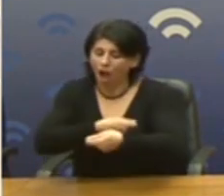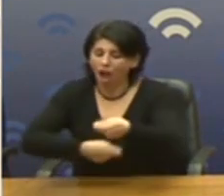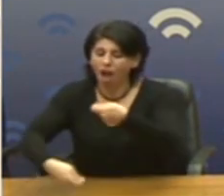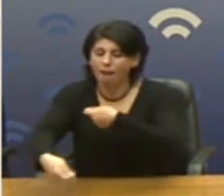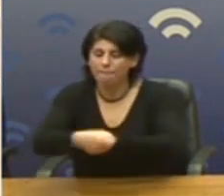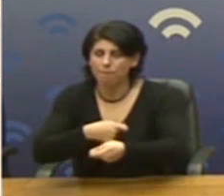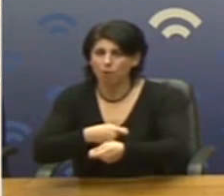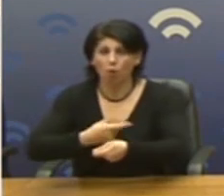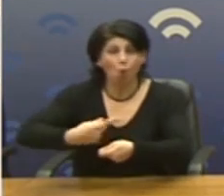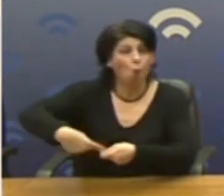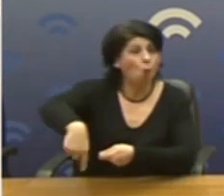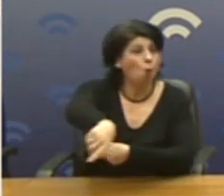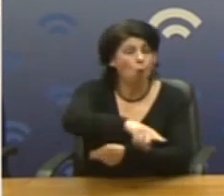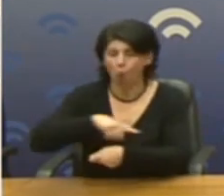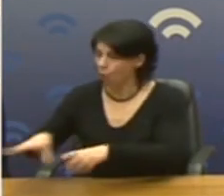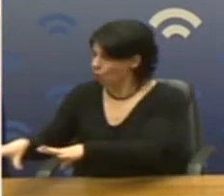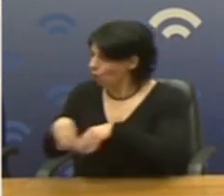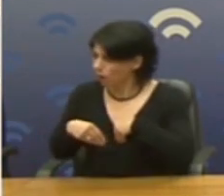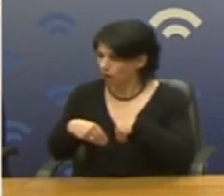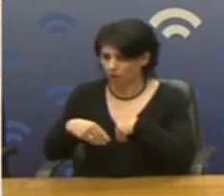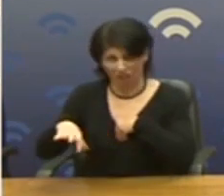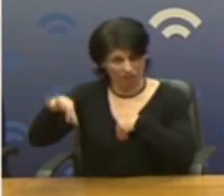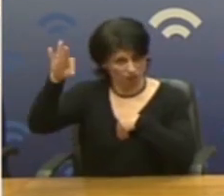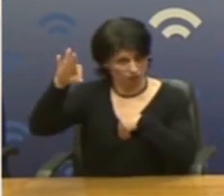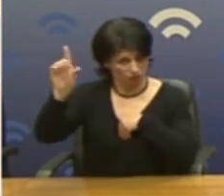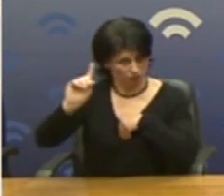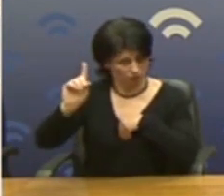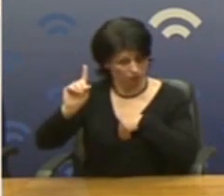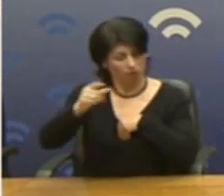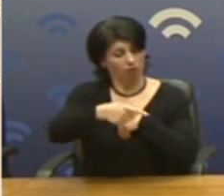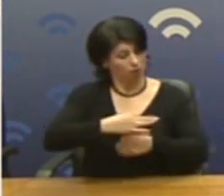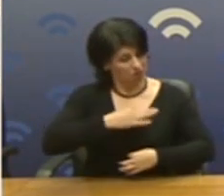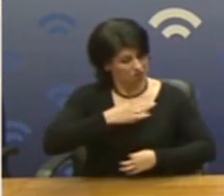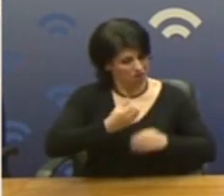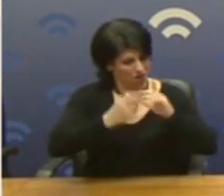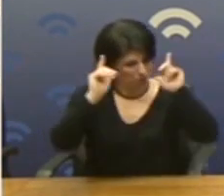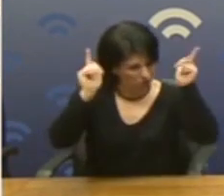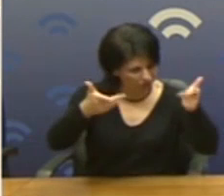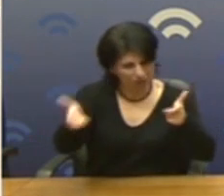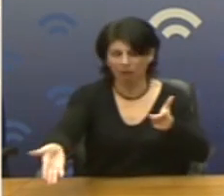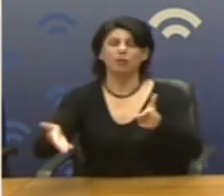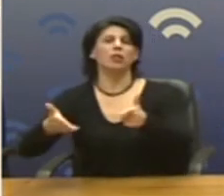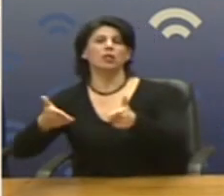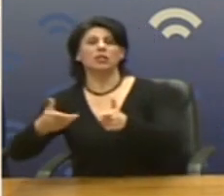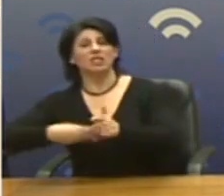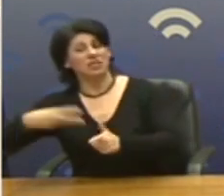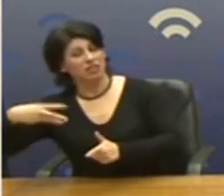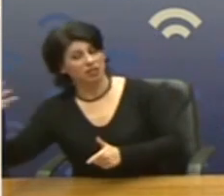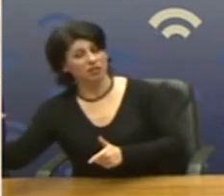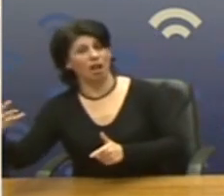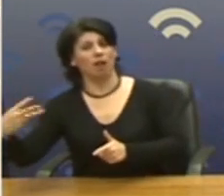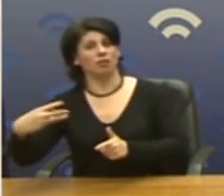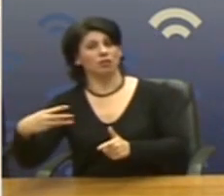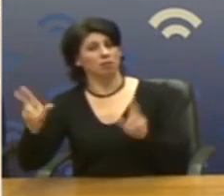κατά γράμμα όλοι σας, μηδενός εξαιρουμένου και οι κύριοι της Νέας Δημοκρατίας και του ΣΥΡΙΖΑ και του ΚΙΝΑΛ. Η